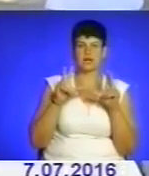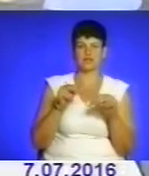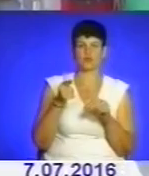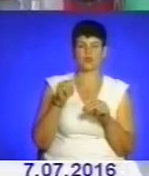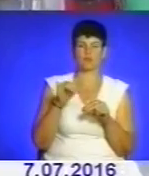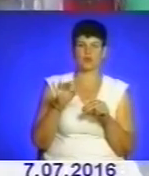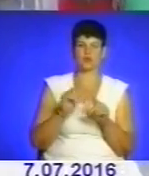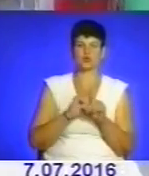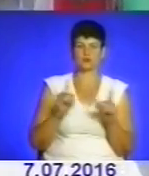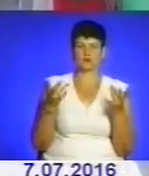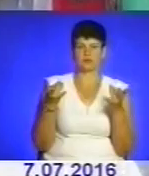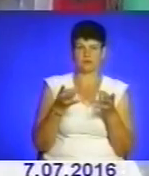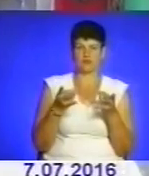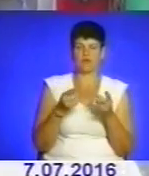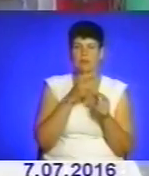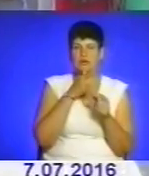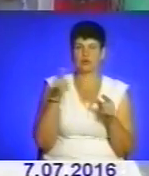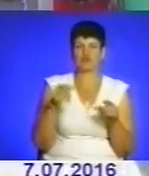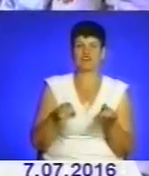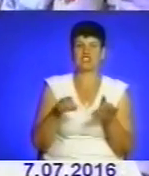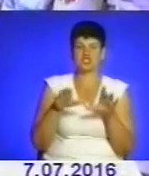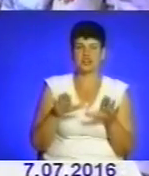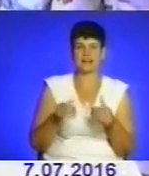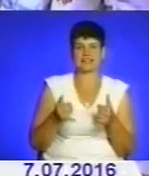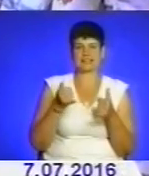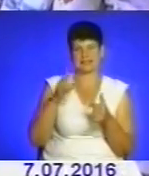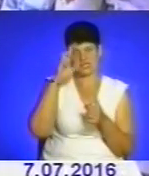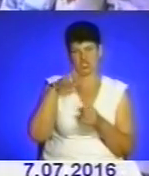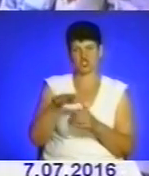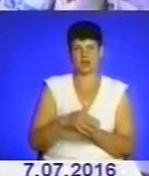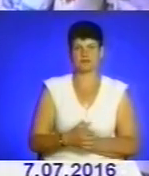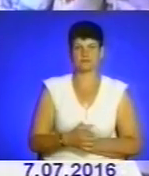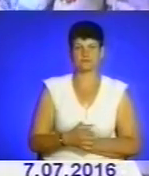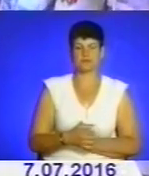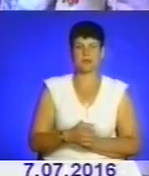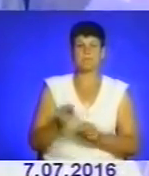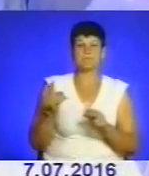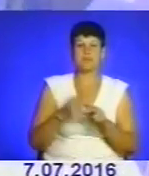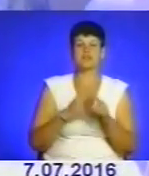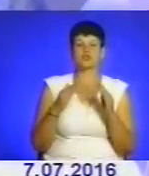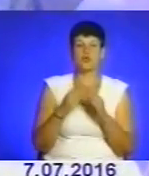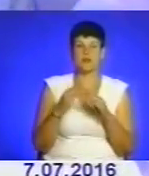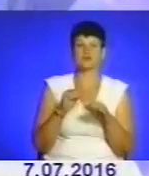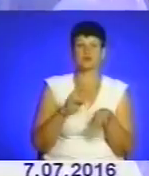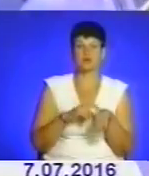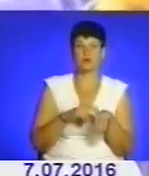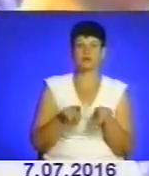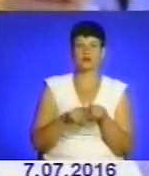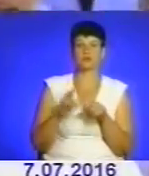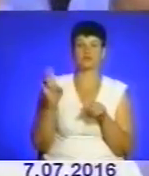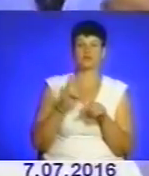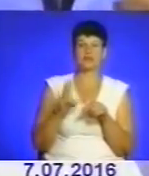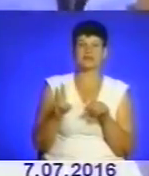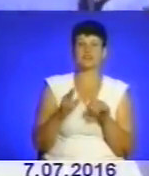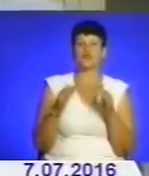нині, в період вирішальних для держави соціально-політичних перипетій. Без домашнього доктора, як і священника, ані в